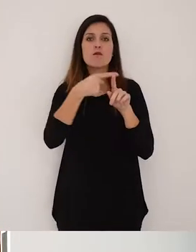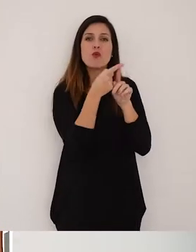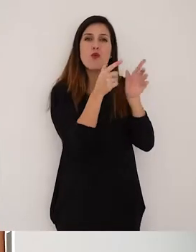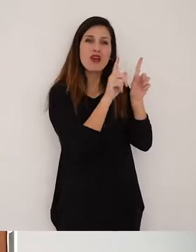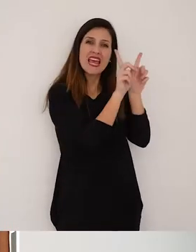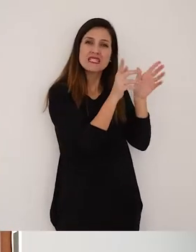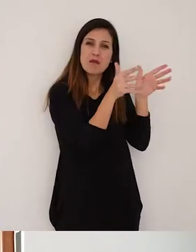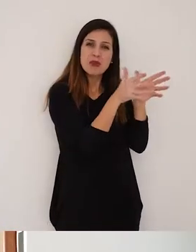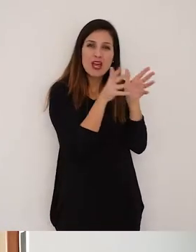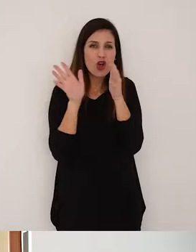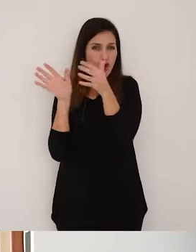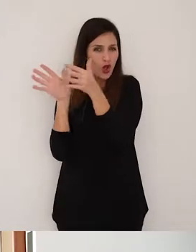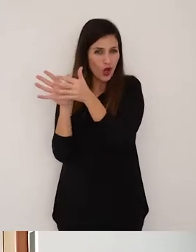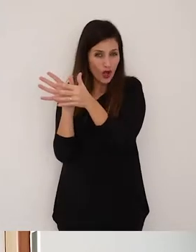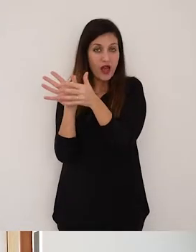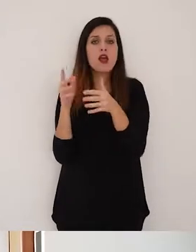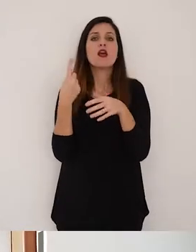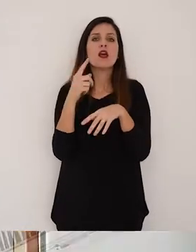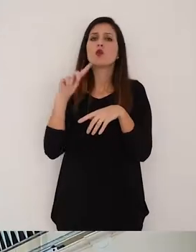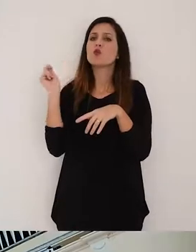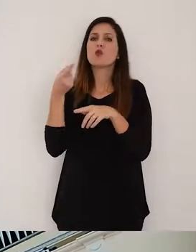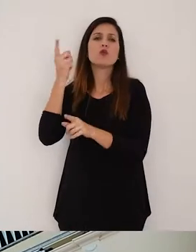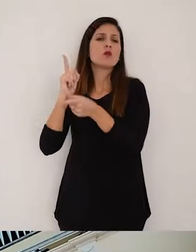della devozione religiosa della comunità miggianese.